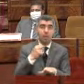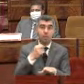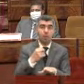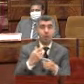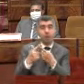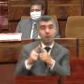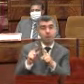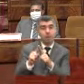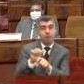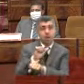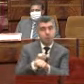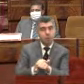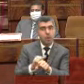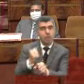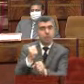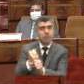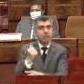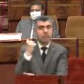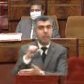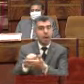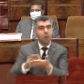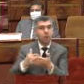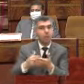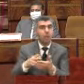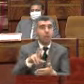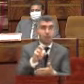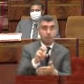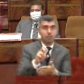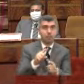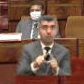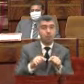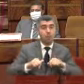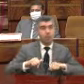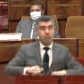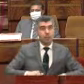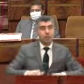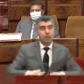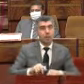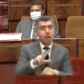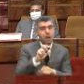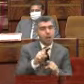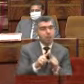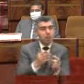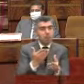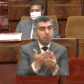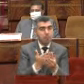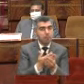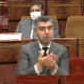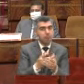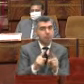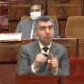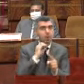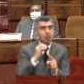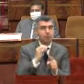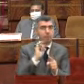نهيكلوهم ونخلوهم عايشين. راه عندكم السيد الوزير كنعرف بانه الا كنهضر مع وزير عندك الا تبنيتي هذا الملف من دابا 5 سنين او 6 سنين